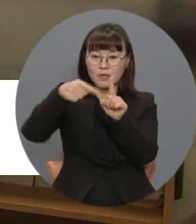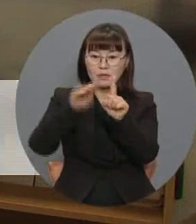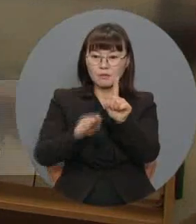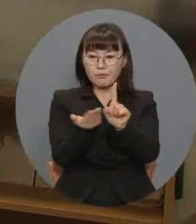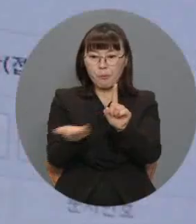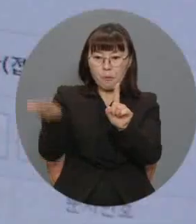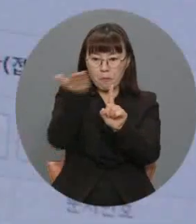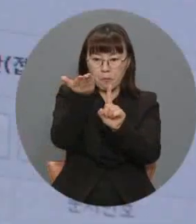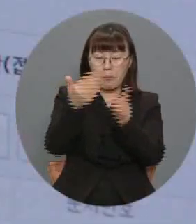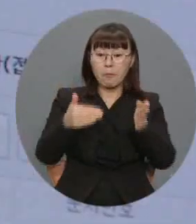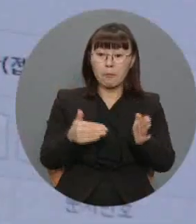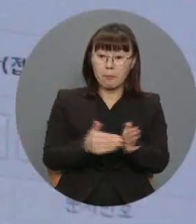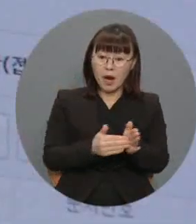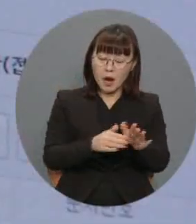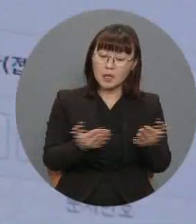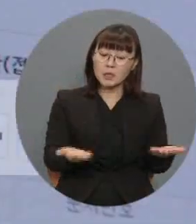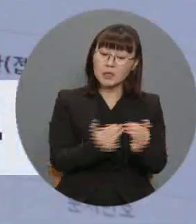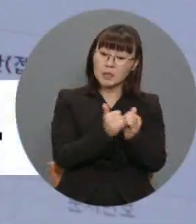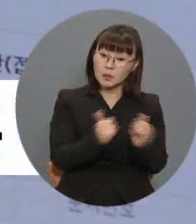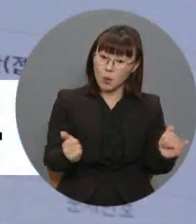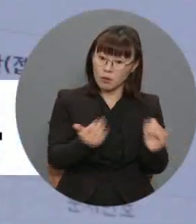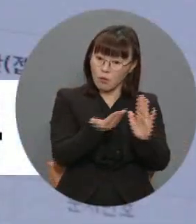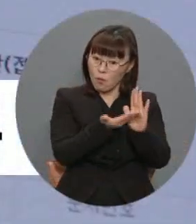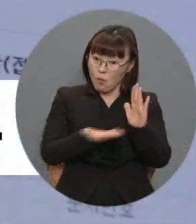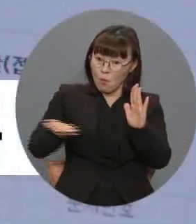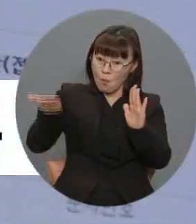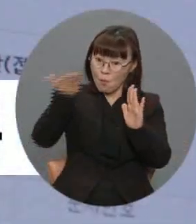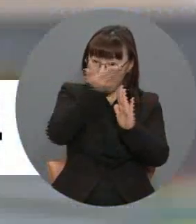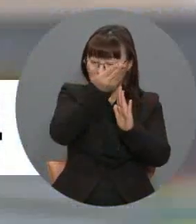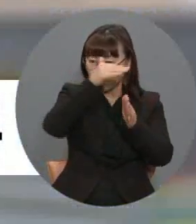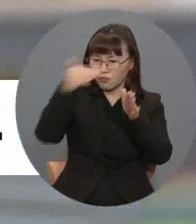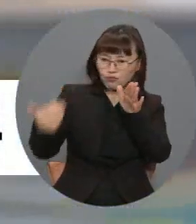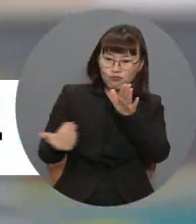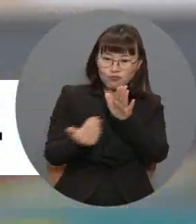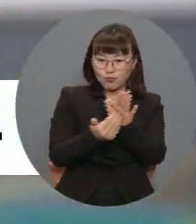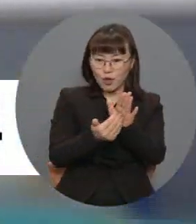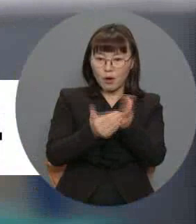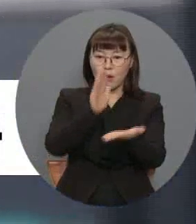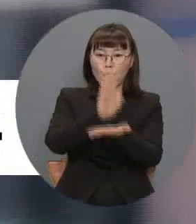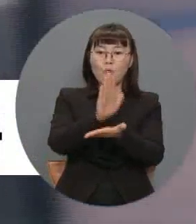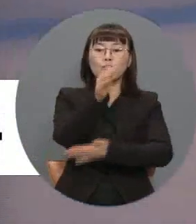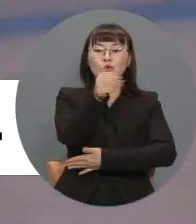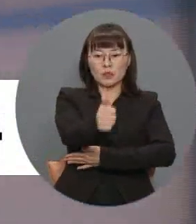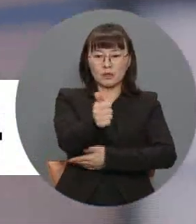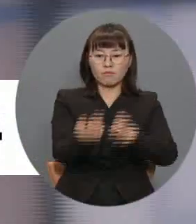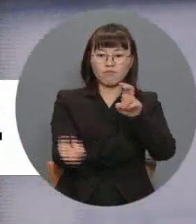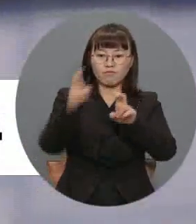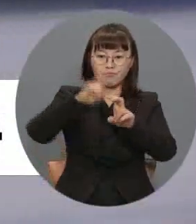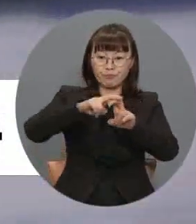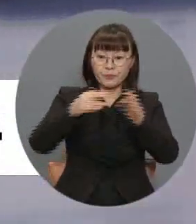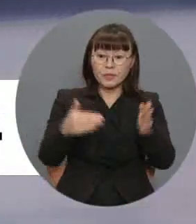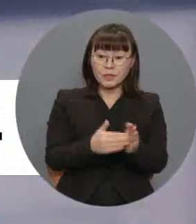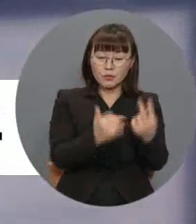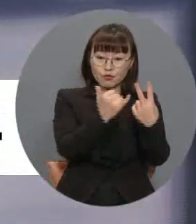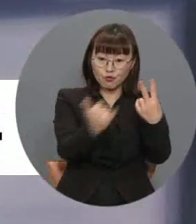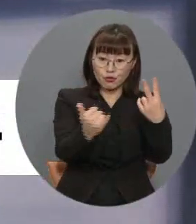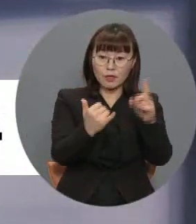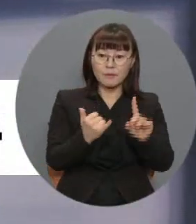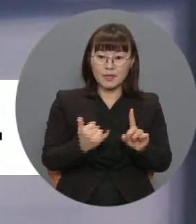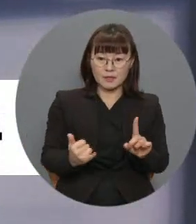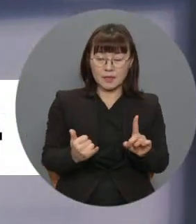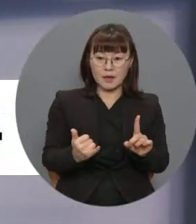승진시켰습니다. 일반 직원이 오를 수 있는 최고 직급인 본부장 자리입니다. 이 두 명 중 한